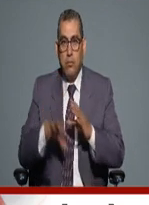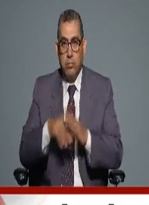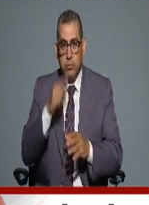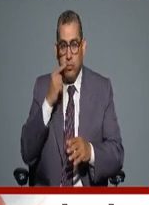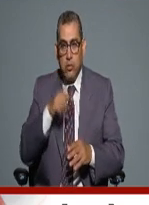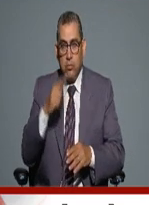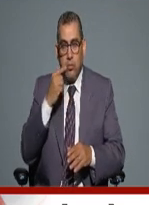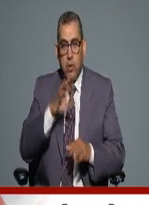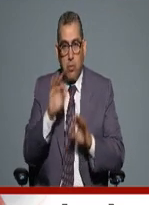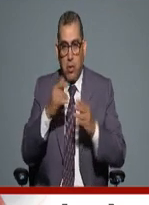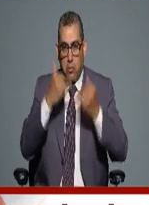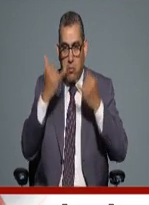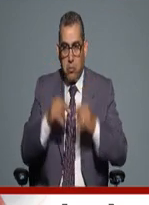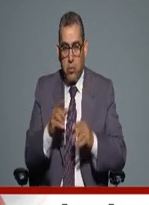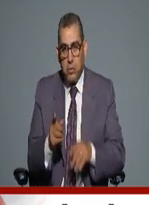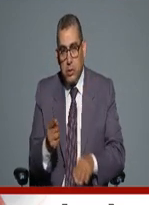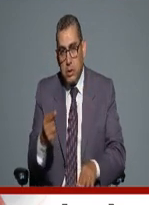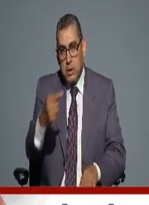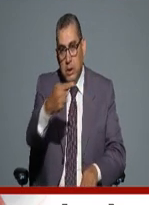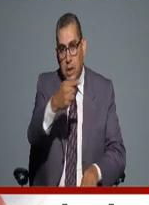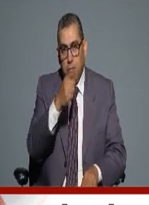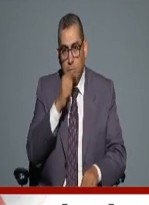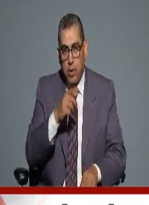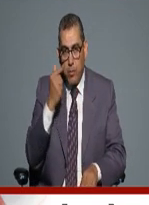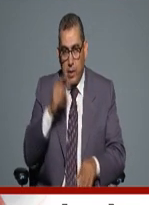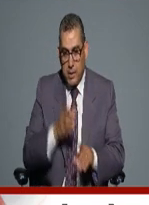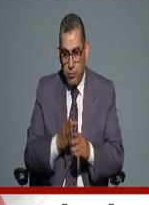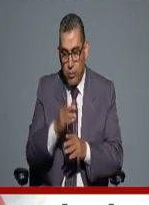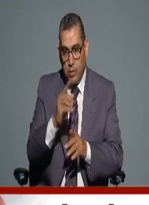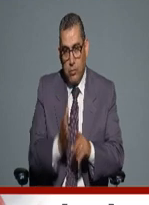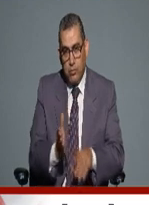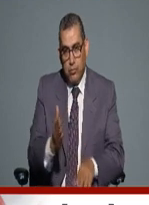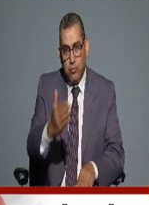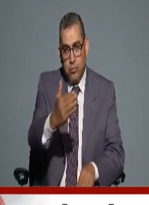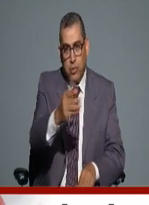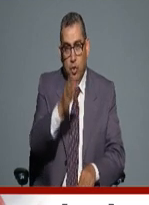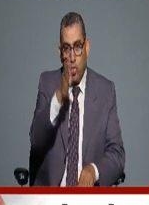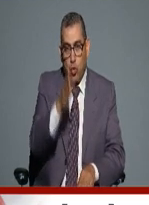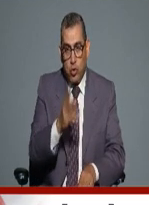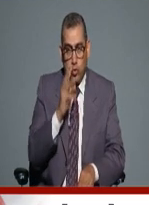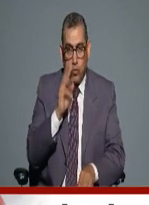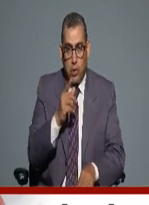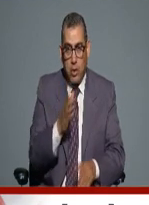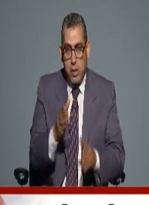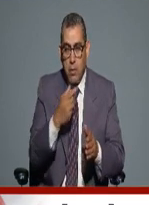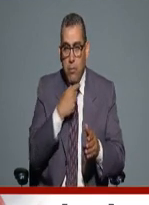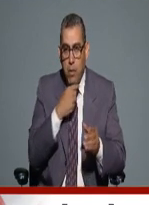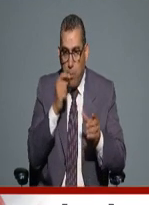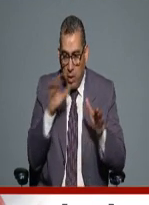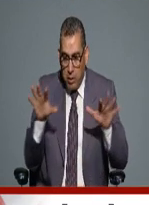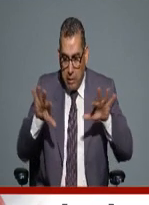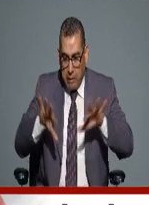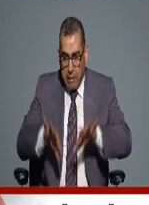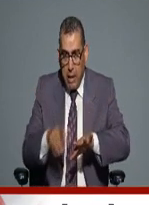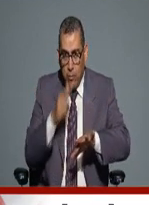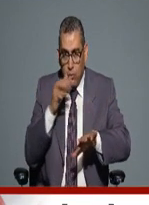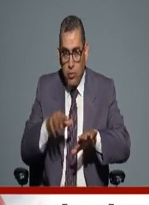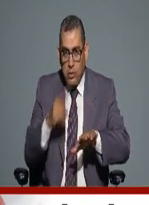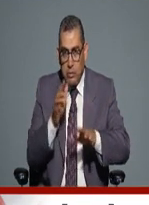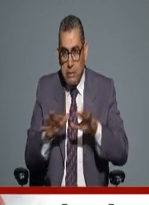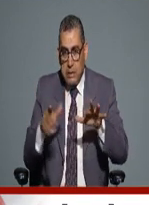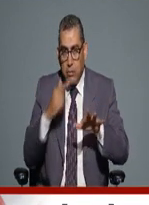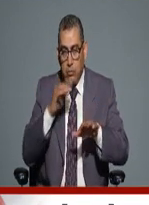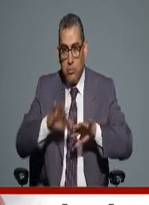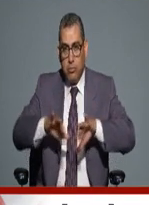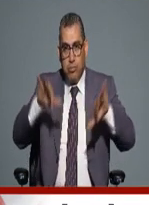شبه منحرف زي ما احنا عارفين شكل الترعة بالنسبة لنا. اللي في النص شايفين اختناقات ونحر، الجسور اختفت،